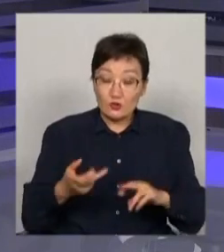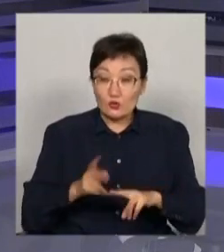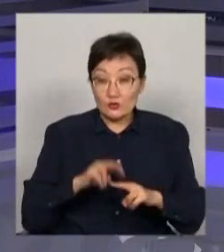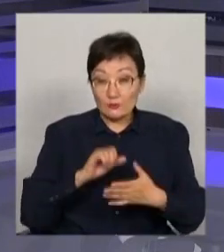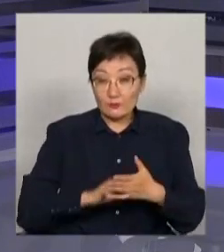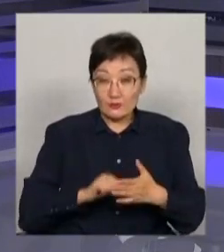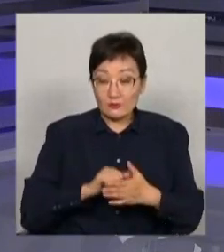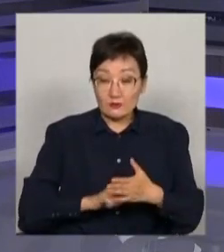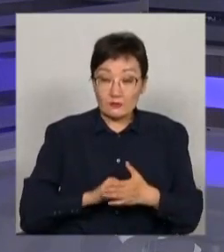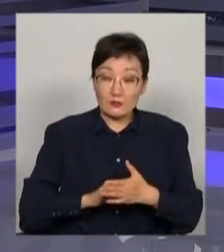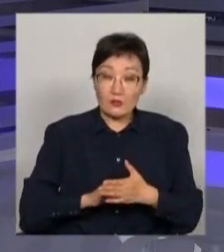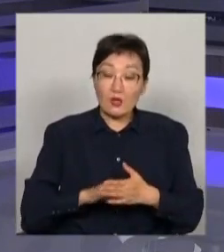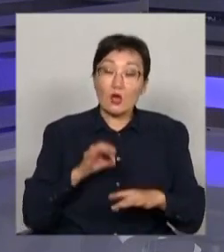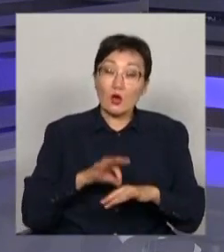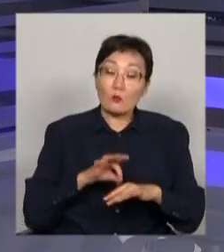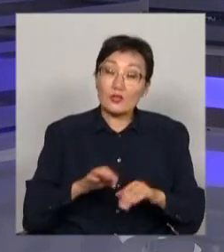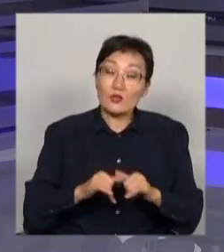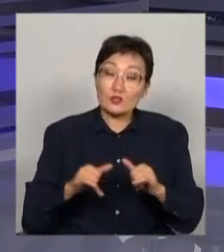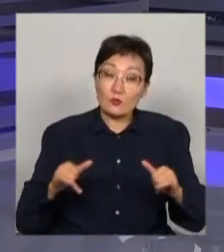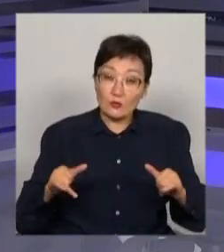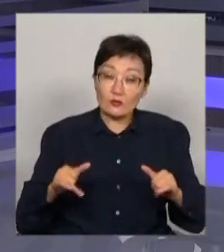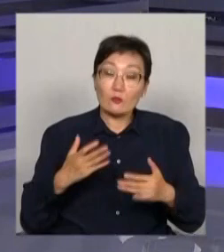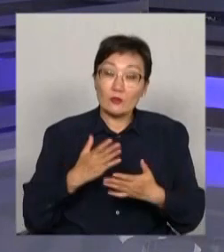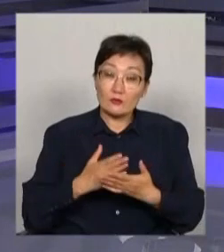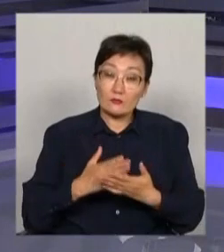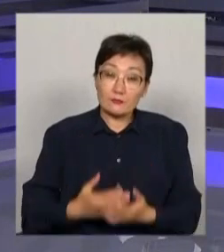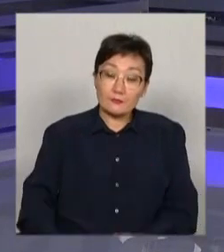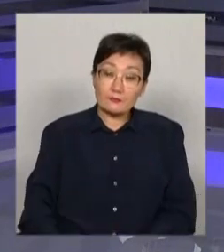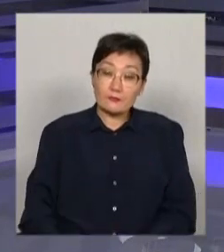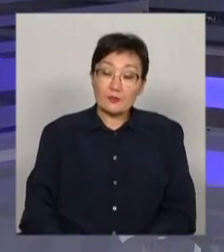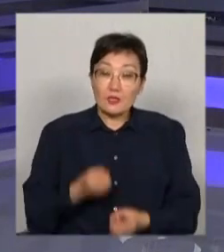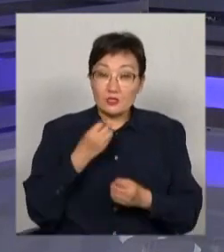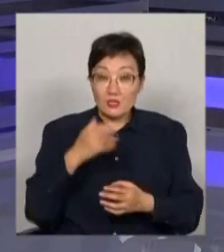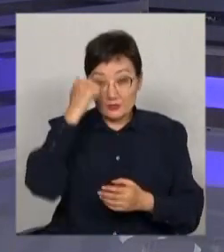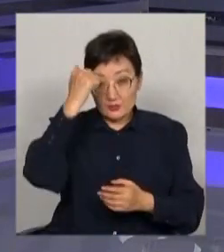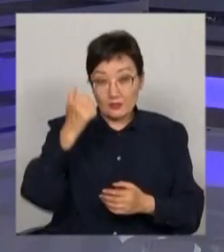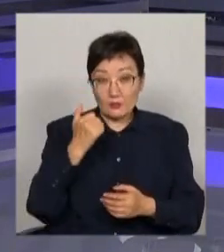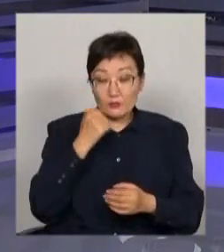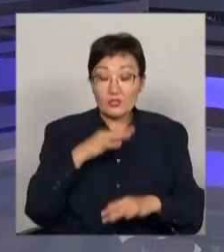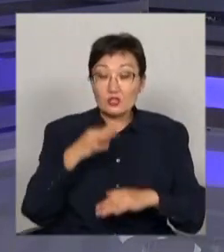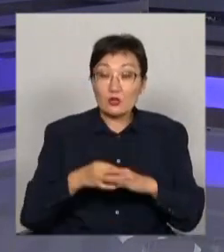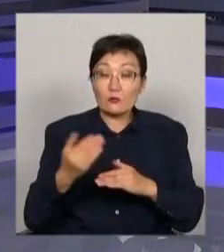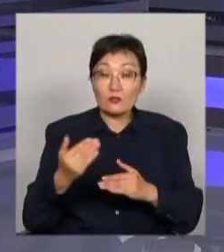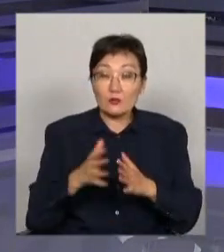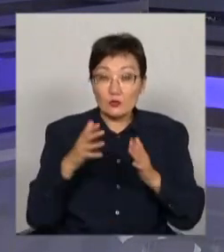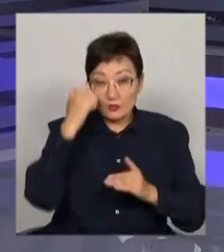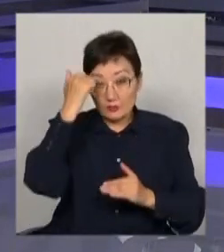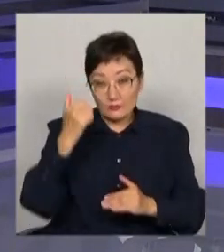себептен аурудың өршуі байқалуда. Жақсы, рахмет, Саят Мырза, жауабыңызға алғыс білдіреміз.